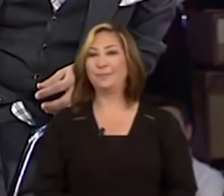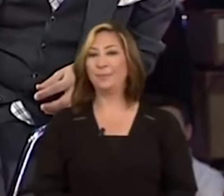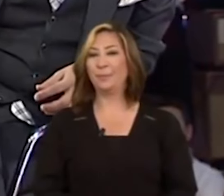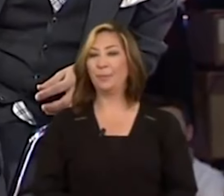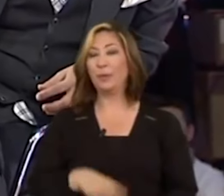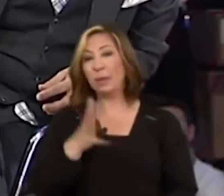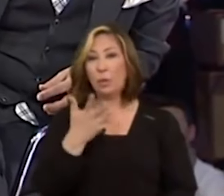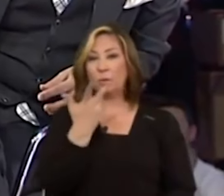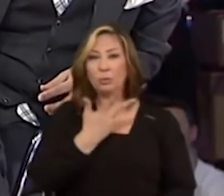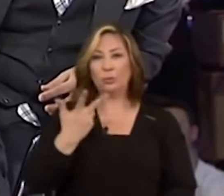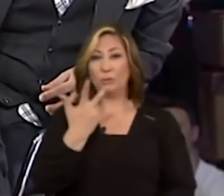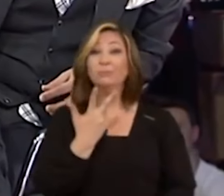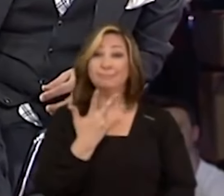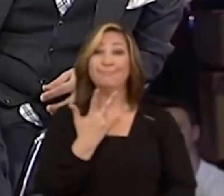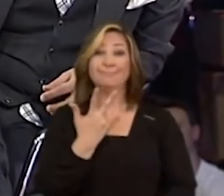Ya olur da mu? Üçümüz.